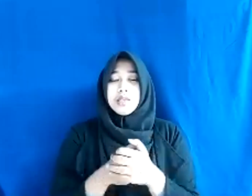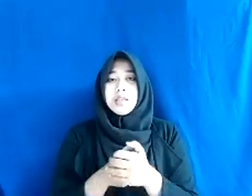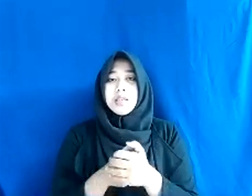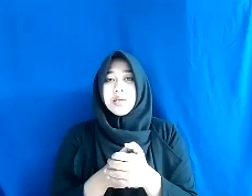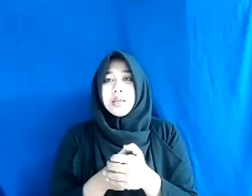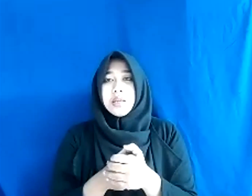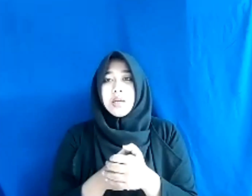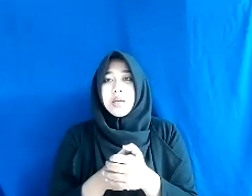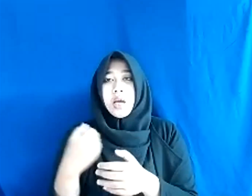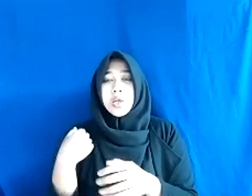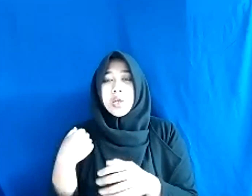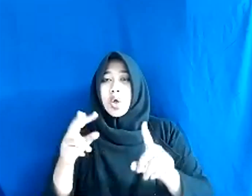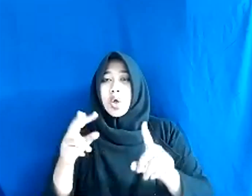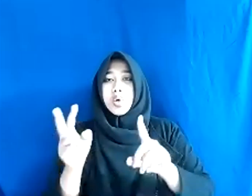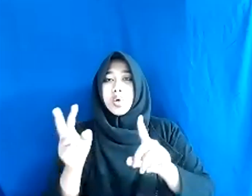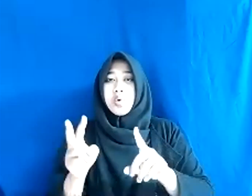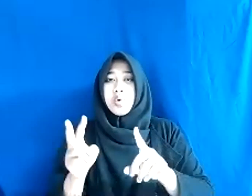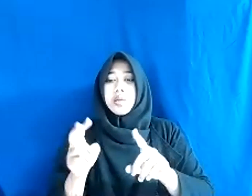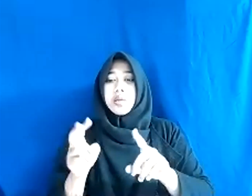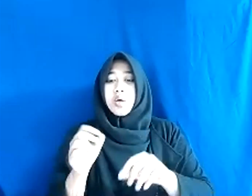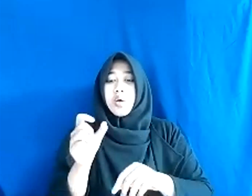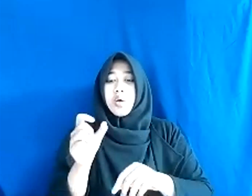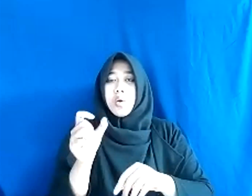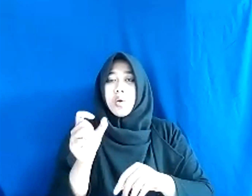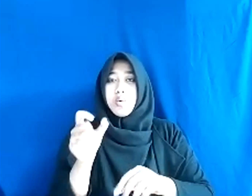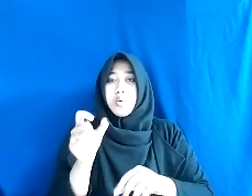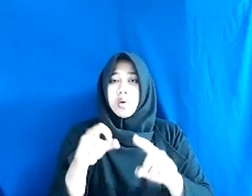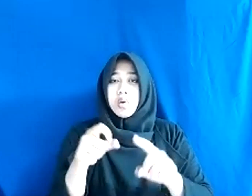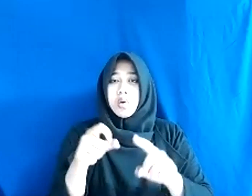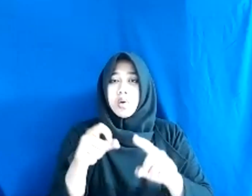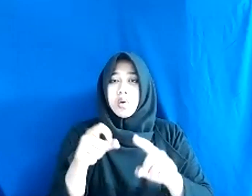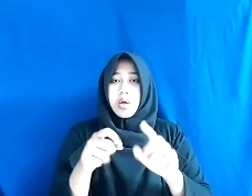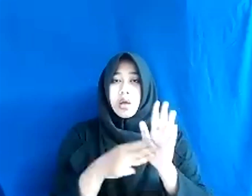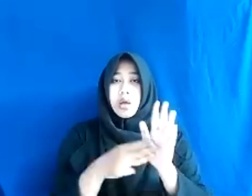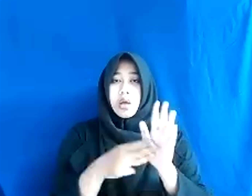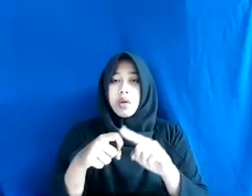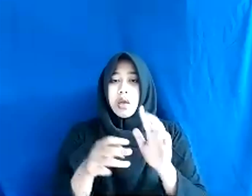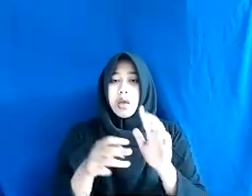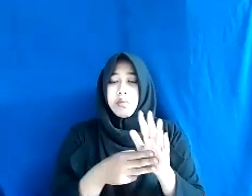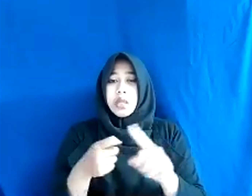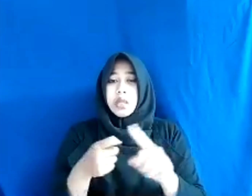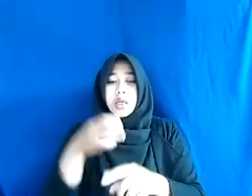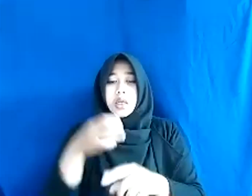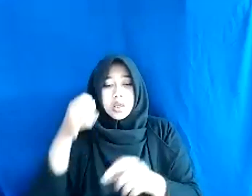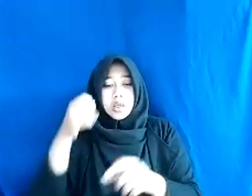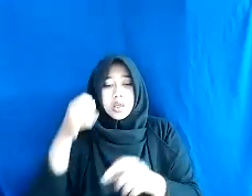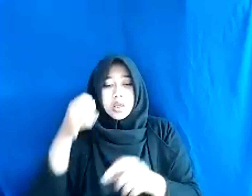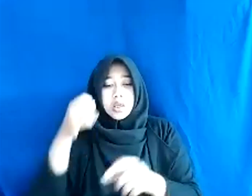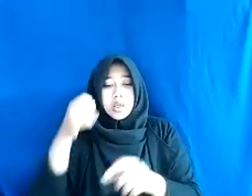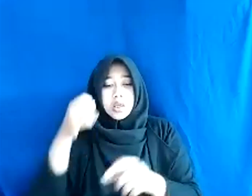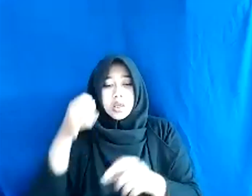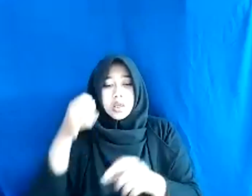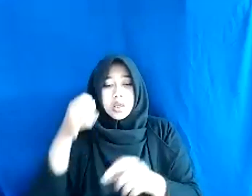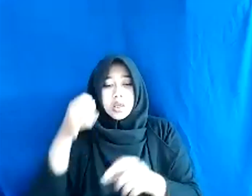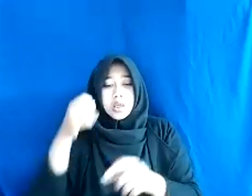desa Sardono Harjo, 12 ibu-ibu yang datang ke rumah saya untuk mendapatkan kartu prakerja. Mereka bawa